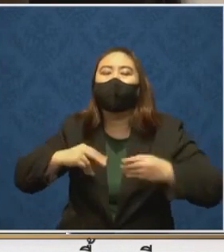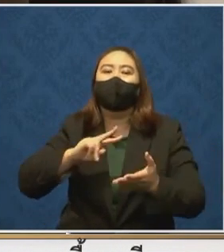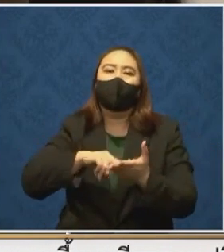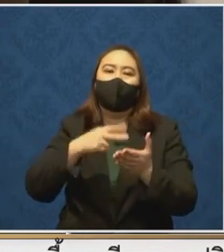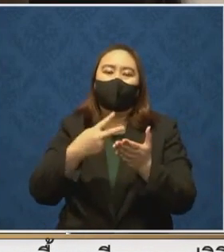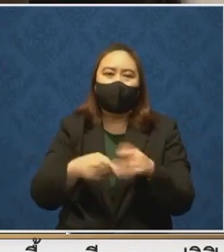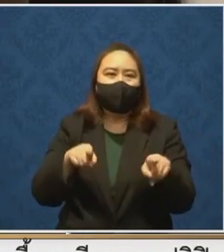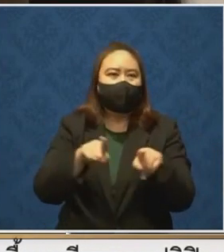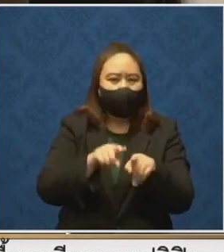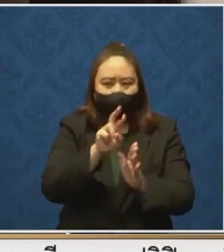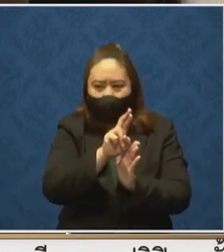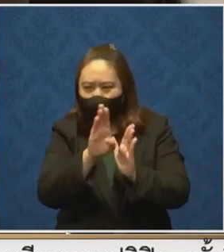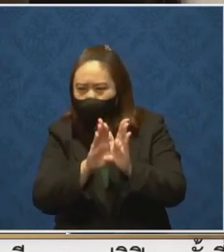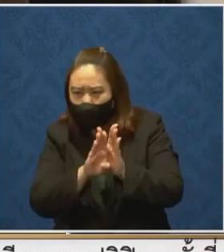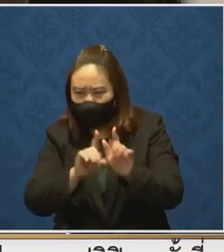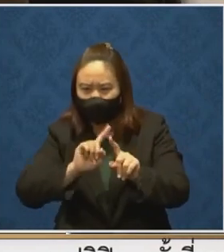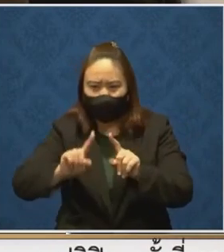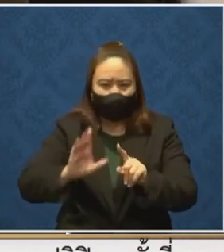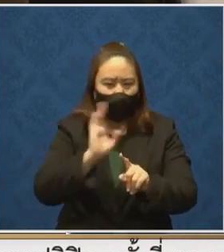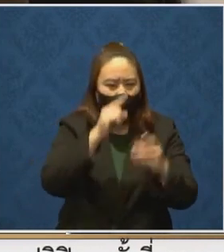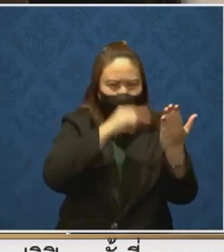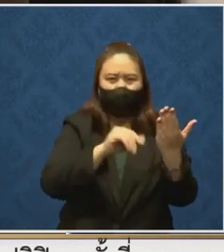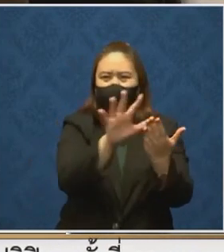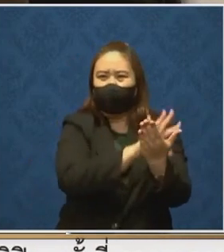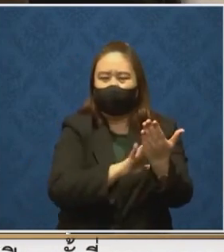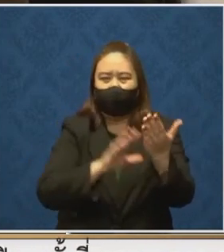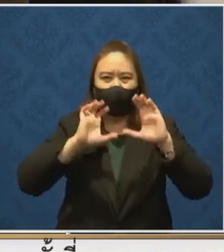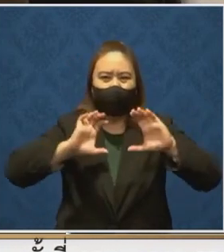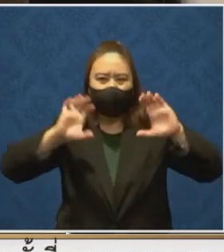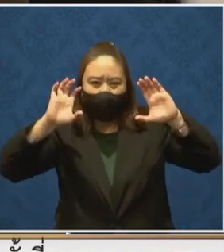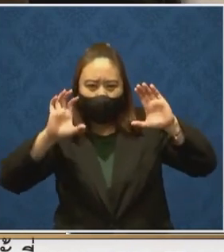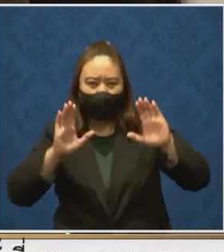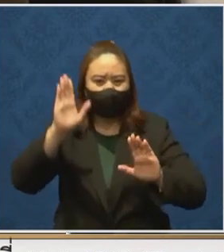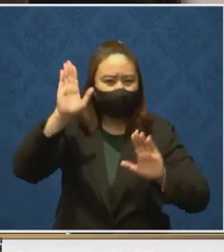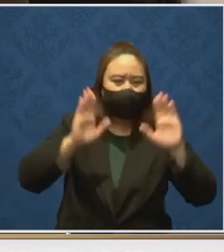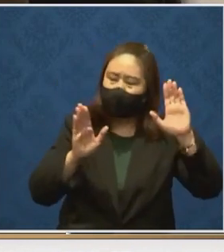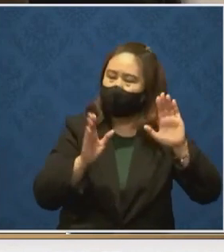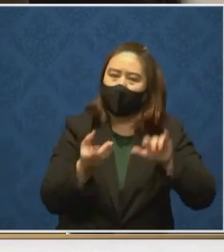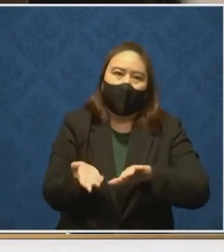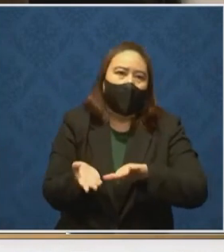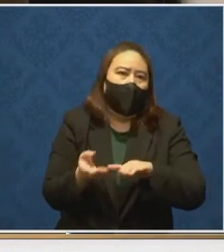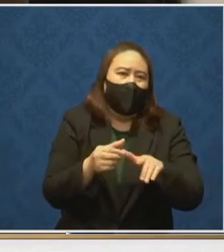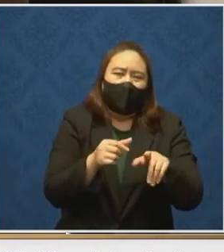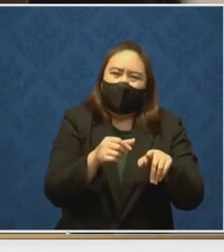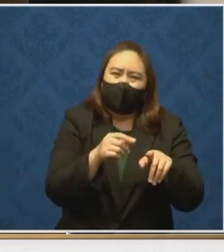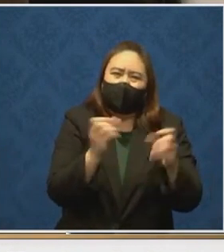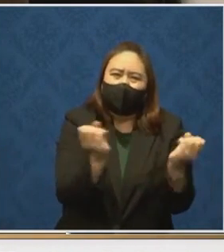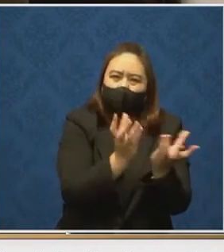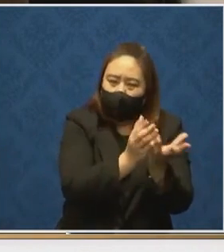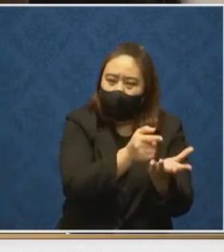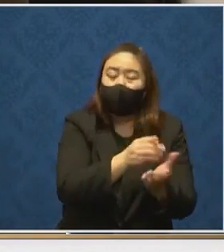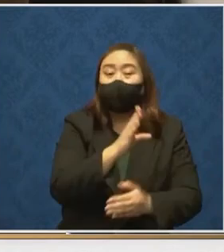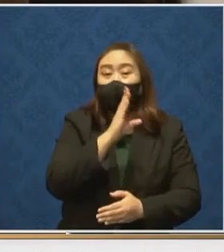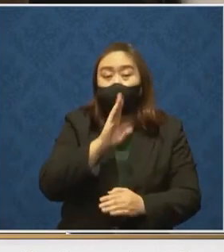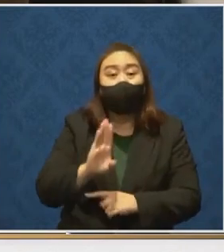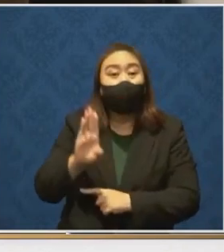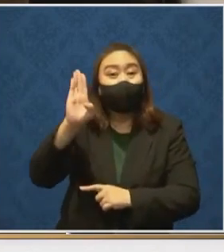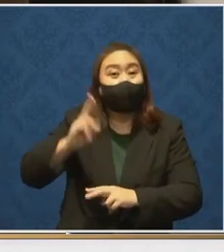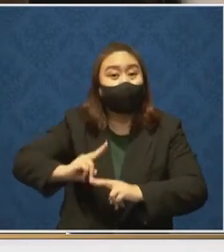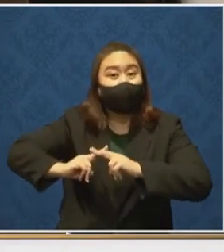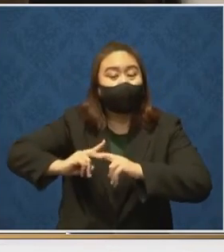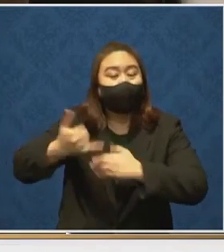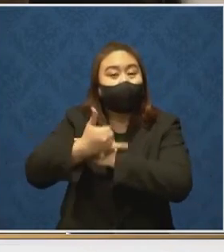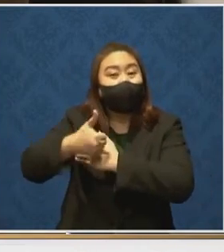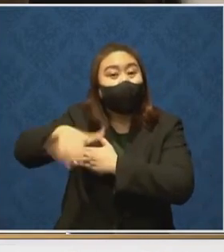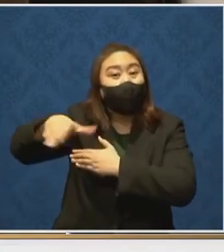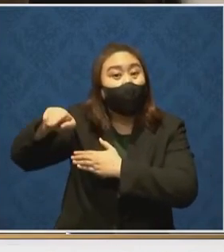ติรัฐ นิติธรรมของประเทศอย่างยอยยับและที่สำคัญหากจะยอมใหการชวยเหอบิษัทเอกชนต่างชาติในการยุติ